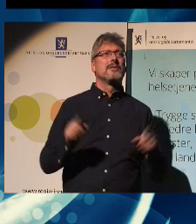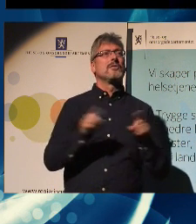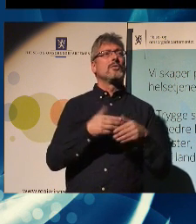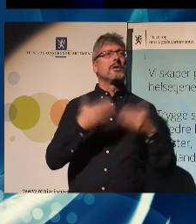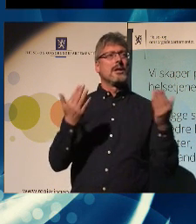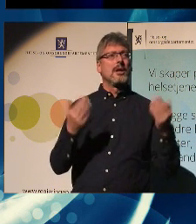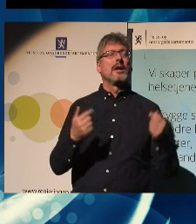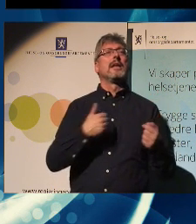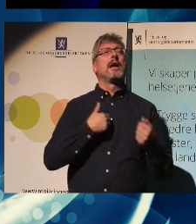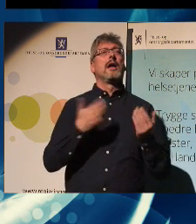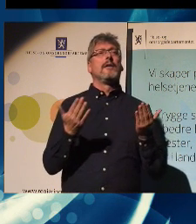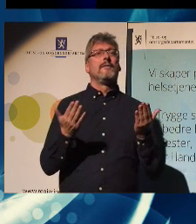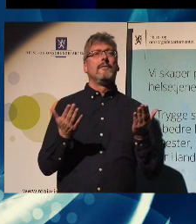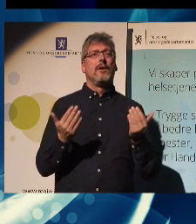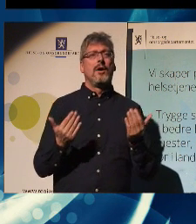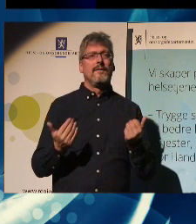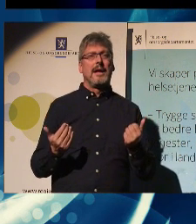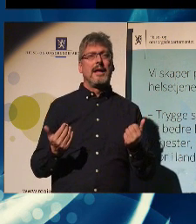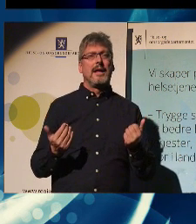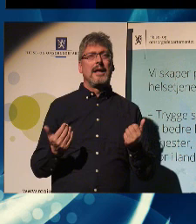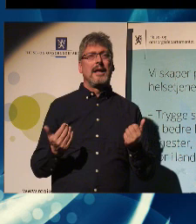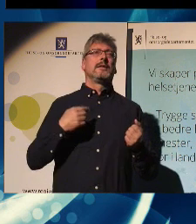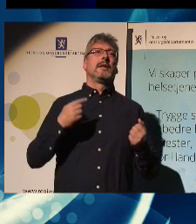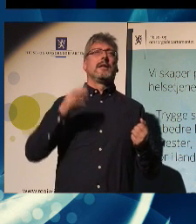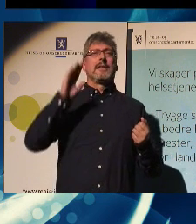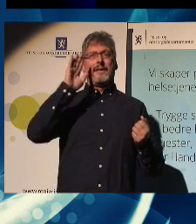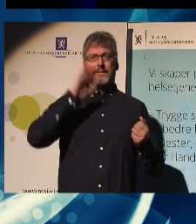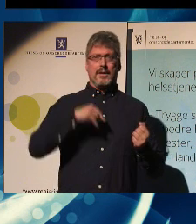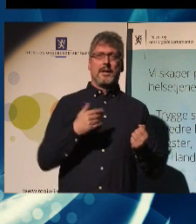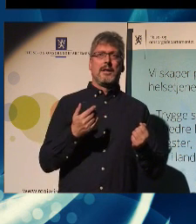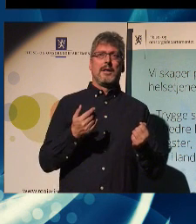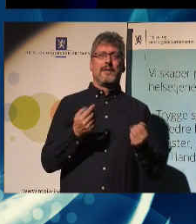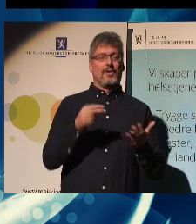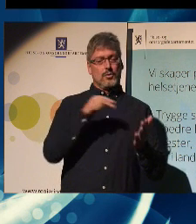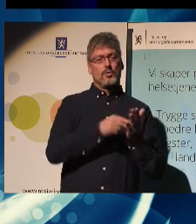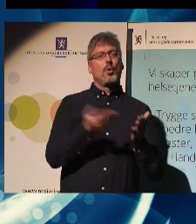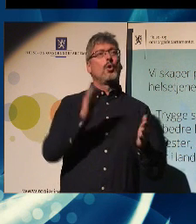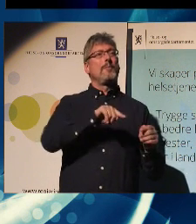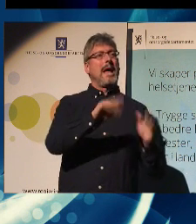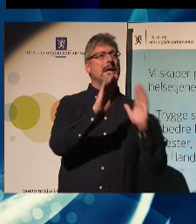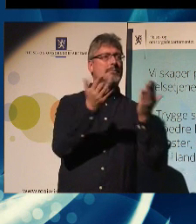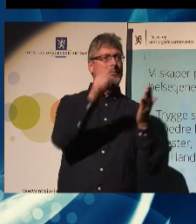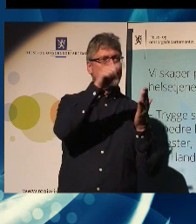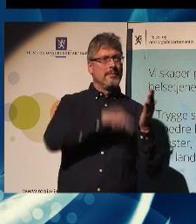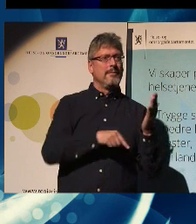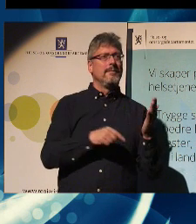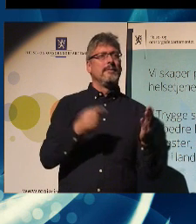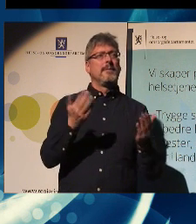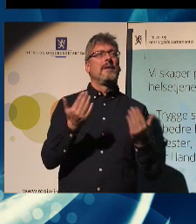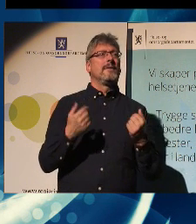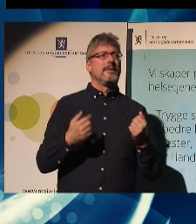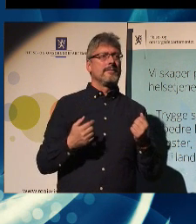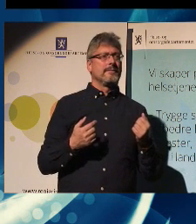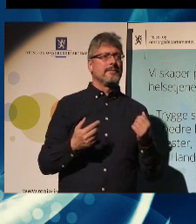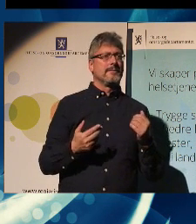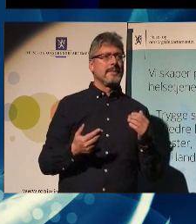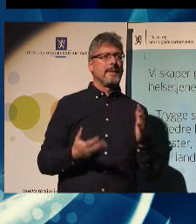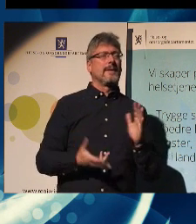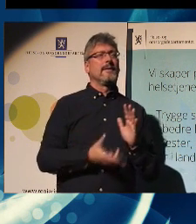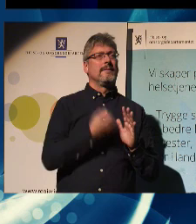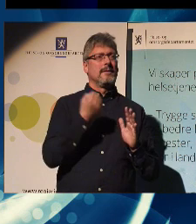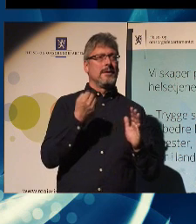Jeg forventer at jeg vet hva som står om meg. Jeg forventer at jeg klarer å finne hva tilbud som